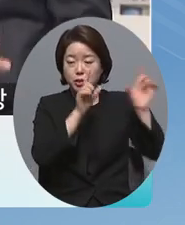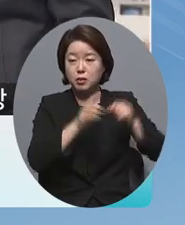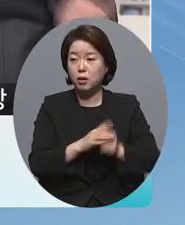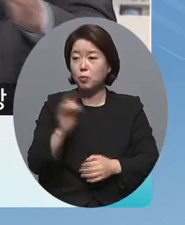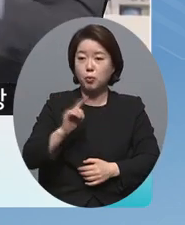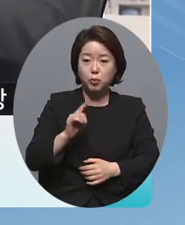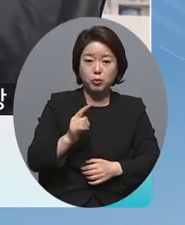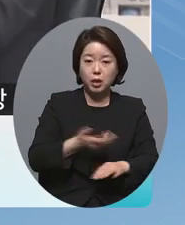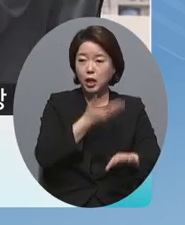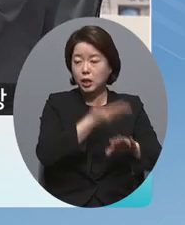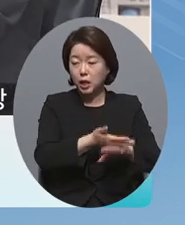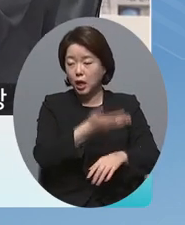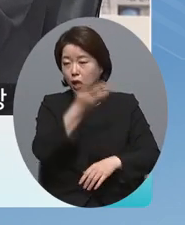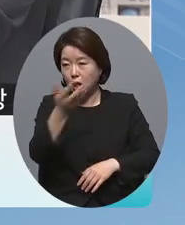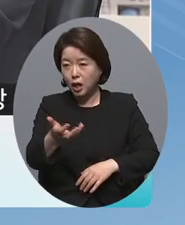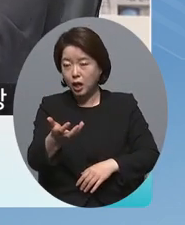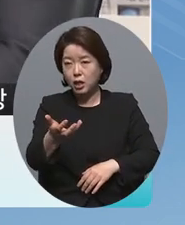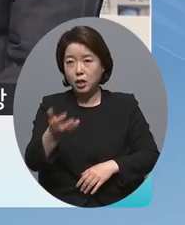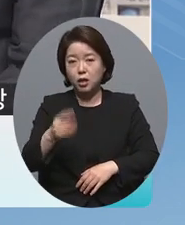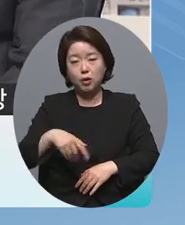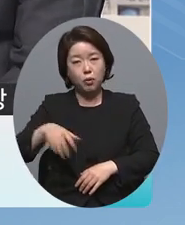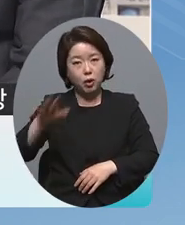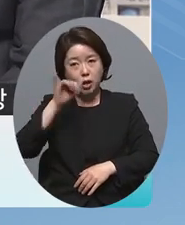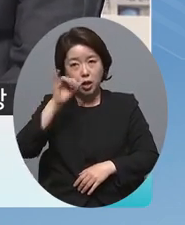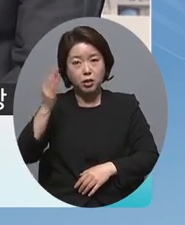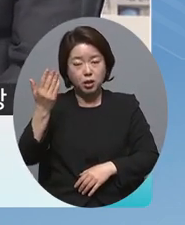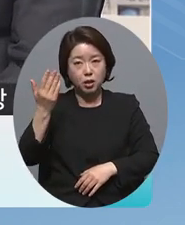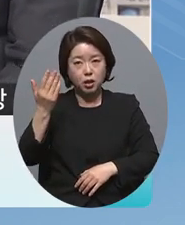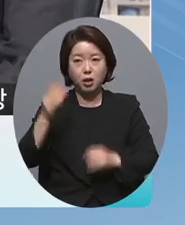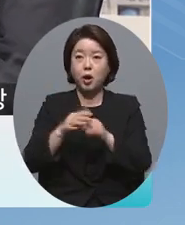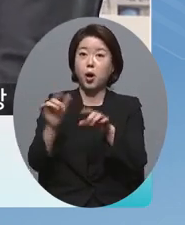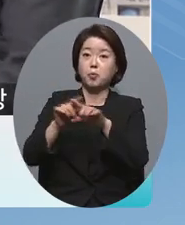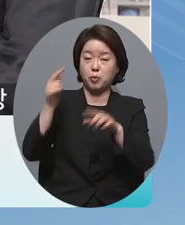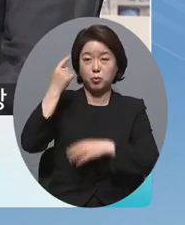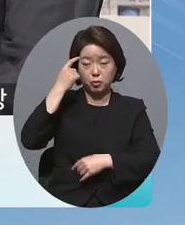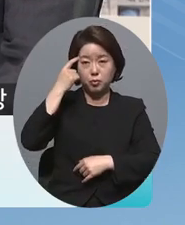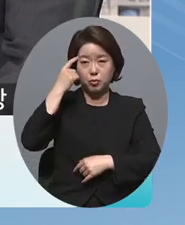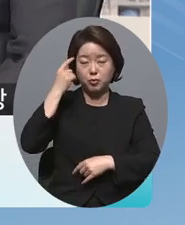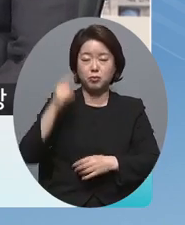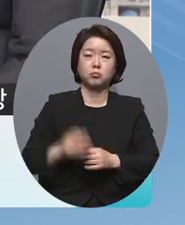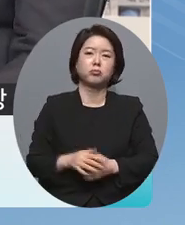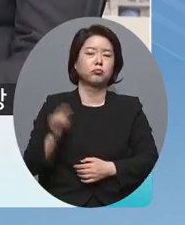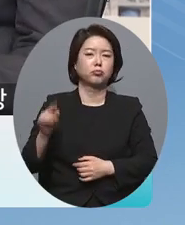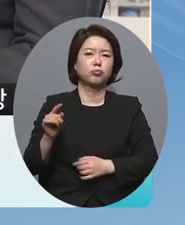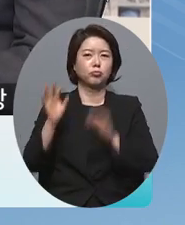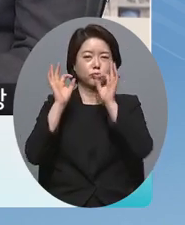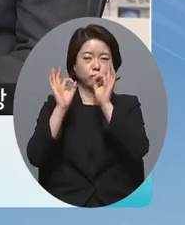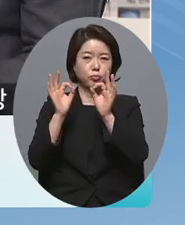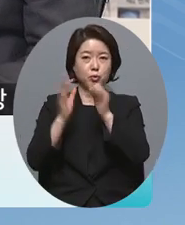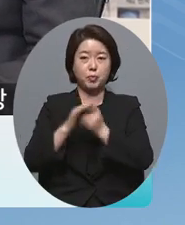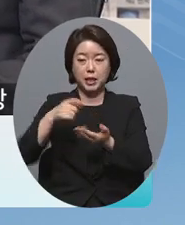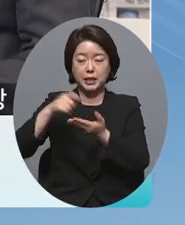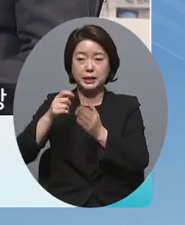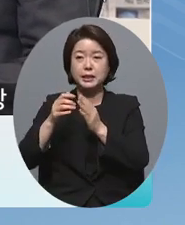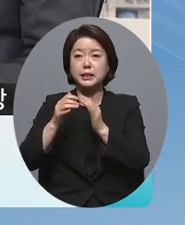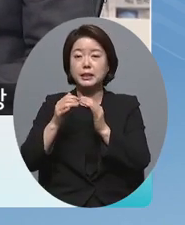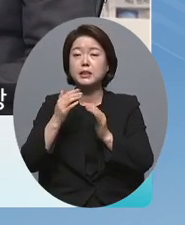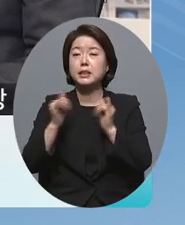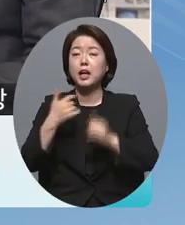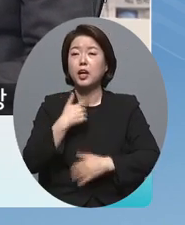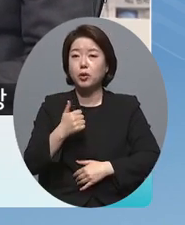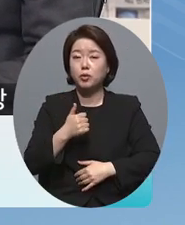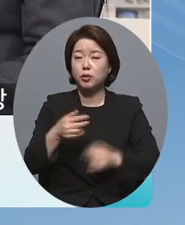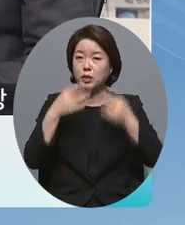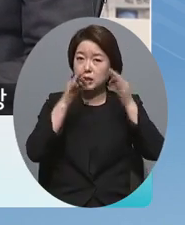어딘가 다른 술자리에 갔다가 거기에 왔어야 되는 거잖아요. 보통 이 경우에는. 그런 것들을 기자 출신인 김의겸 의원이